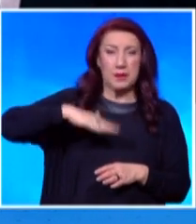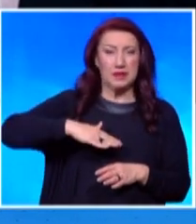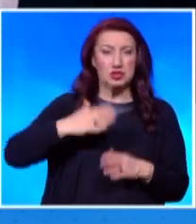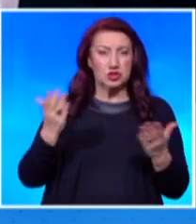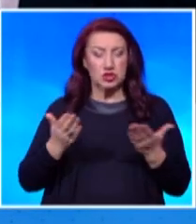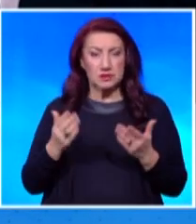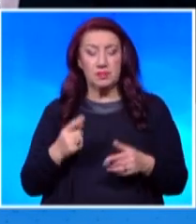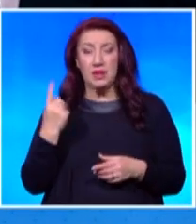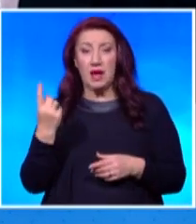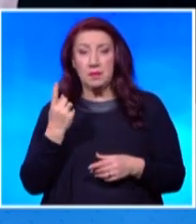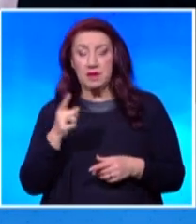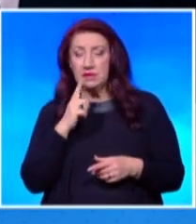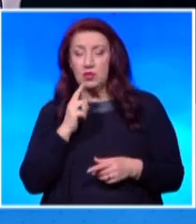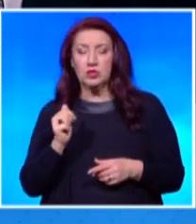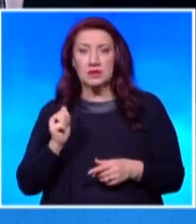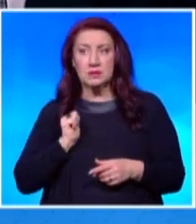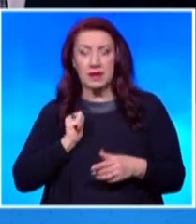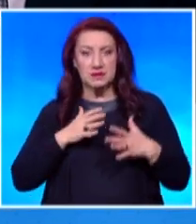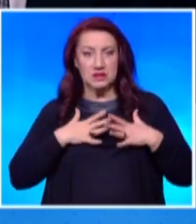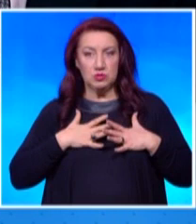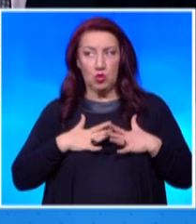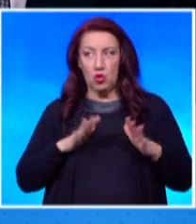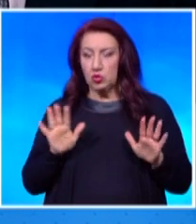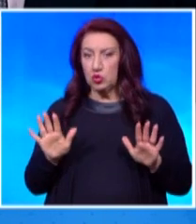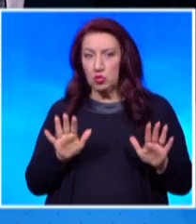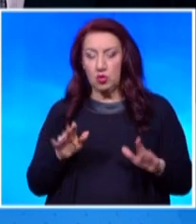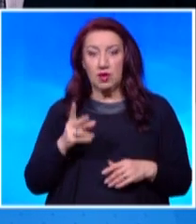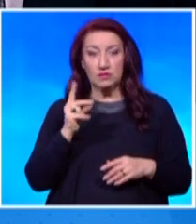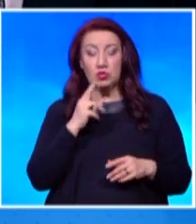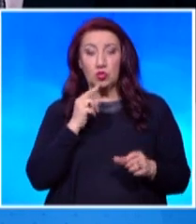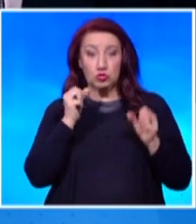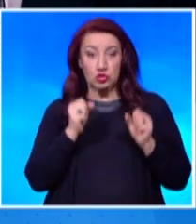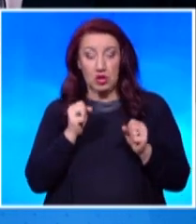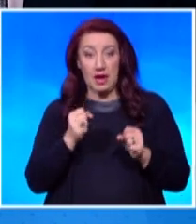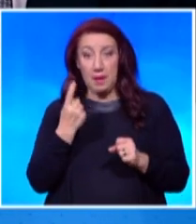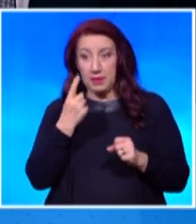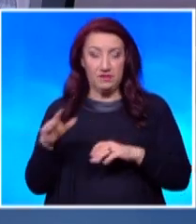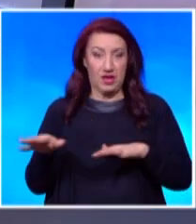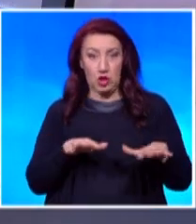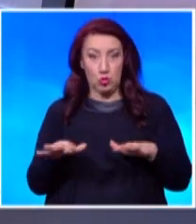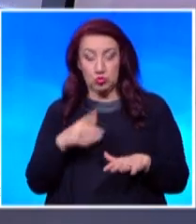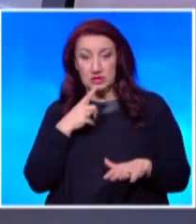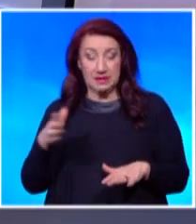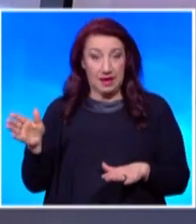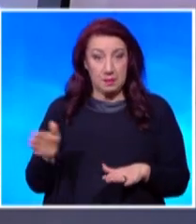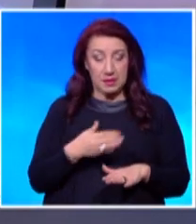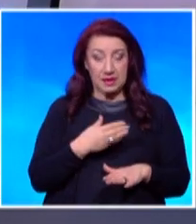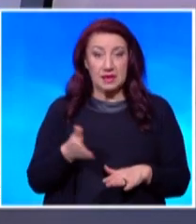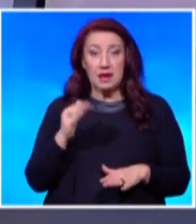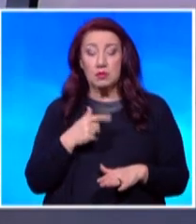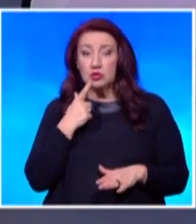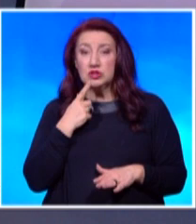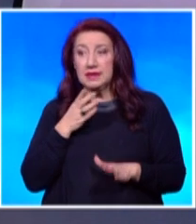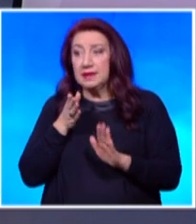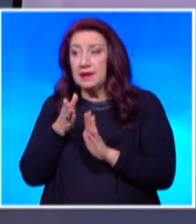нещо при земетресение е да се запази самообладание. Второто нещо е да се изчака първият трус да премине. След това да се вземат места,